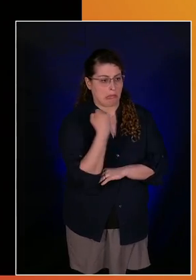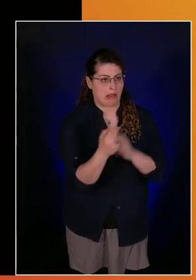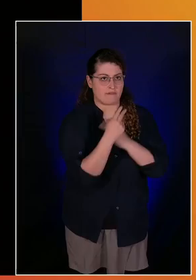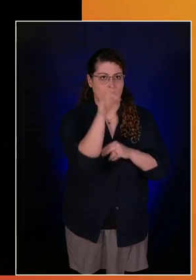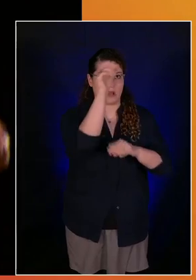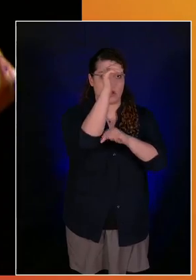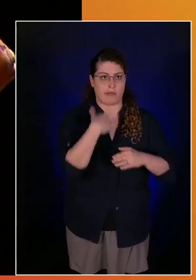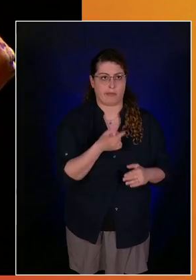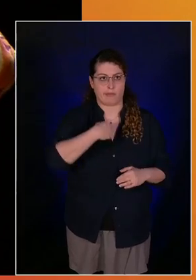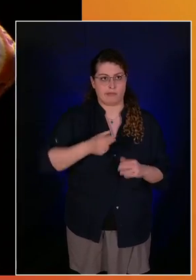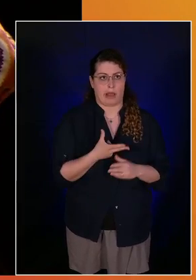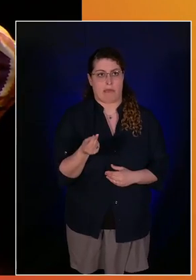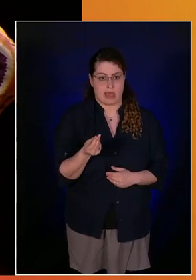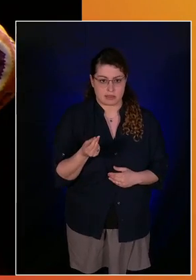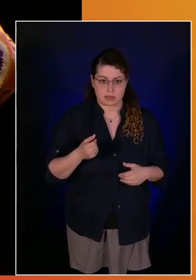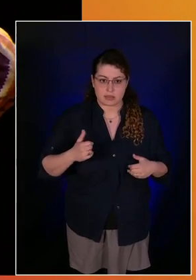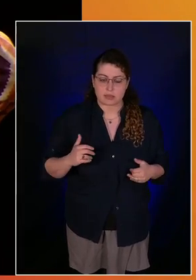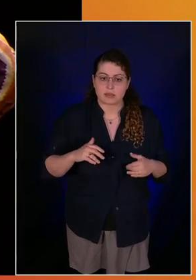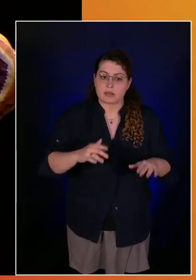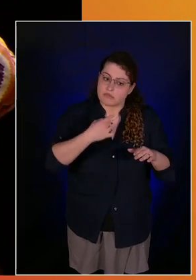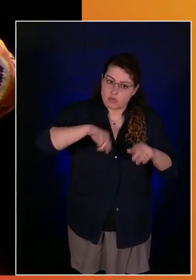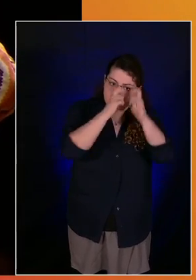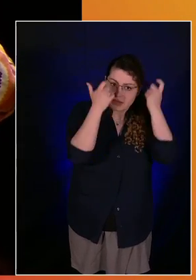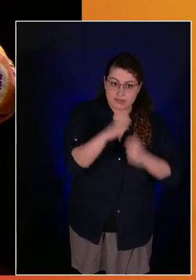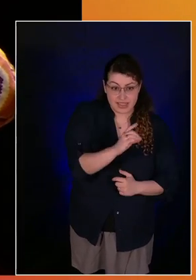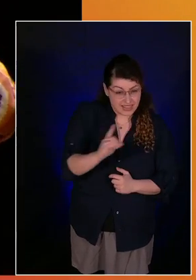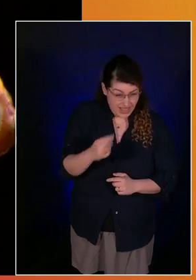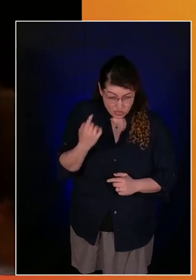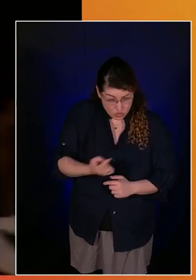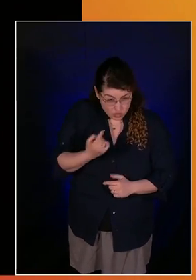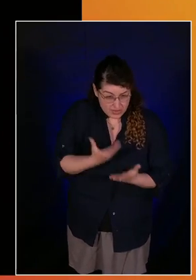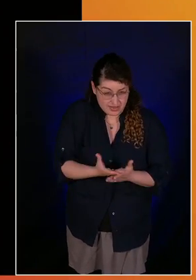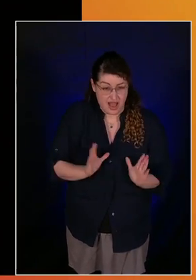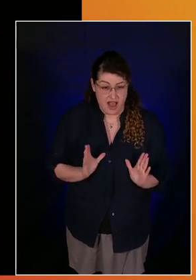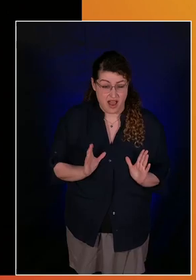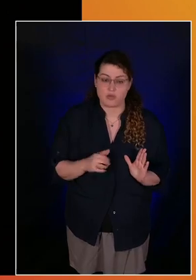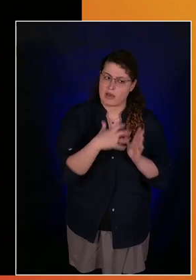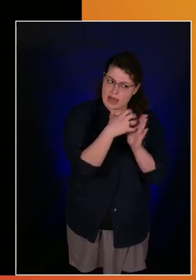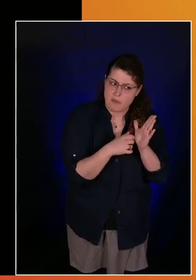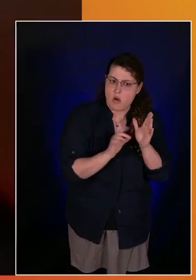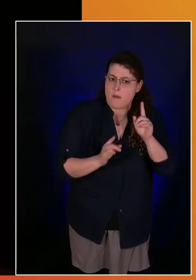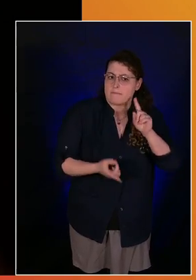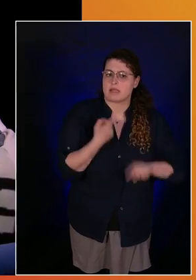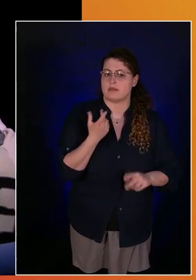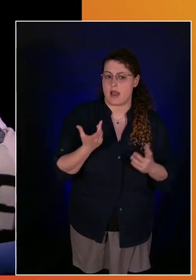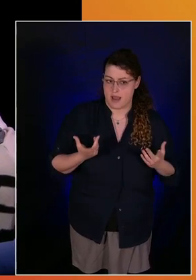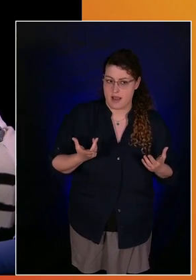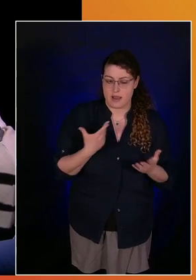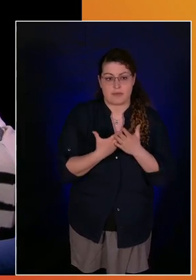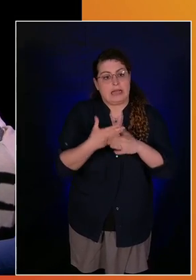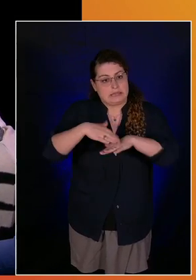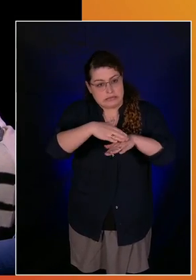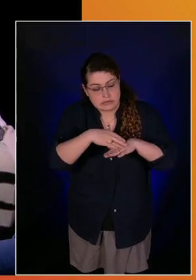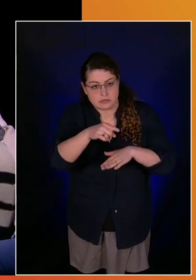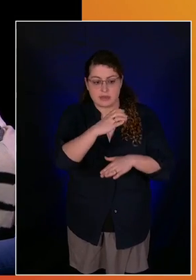employeurs d'autant qu'on est quand même des des des des CDD quoi en permanence donc c'est c'est un rapport très particulier voilà pourquoi on demandait